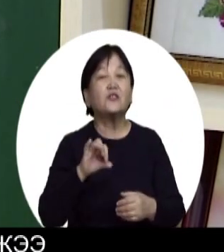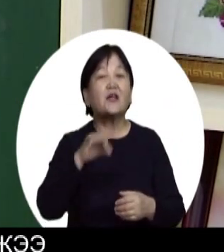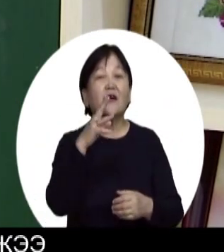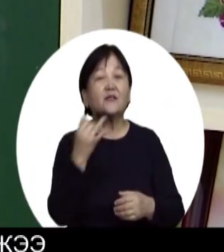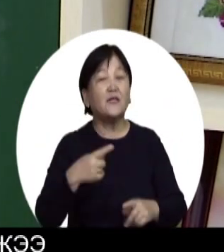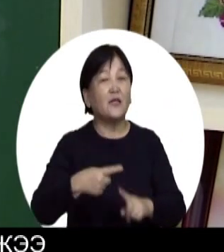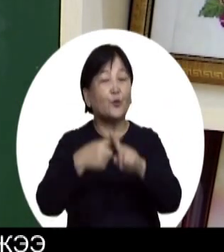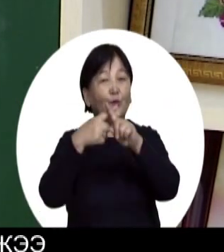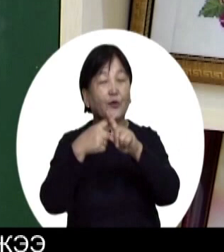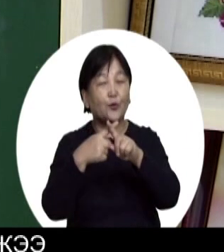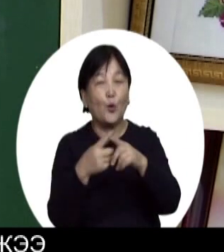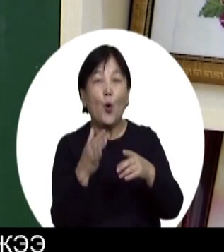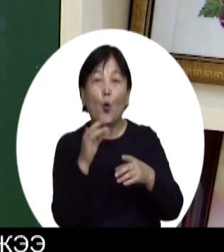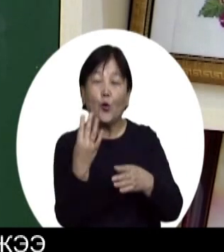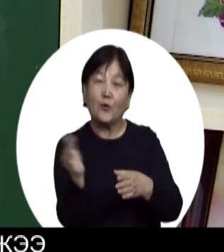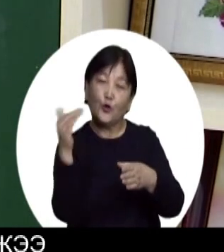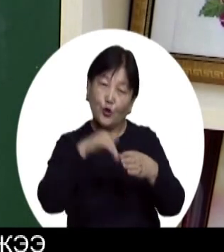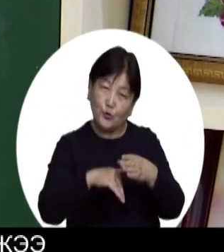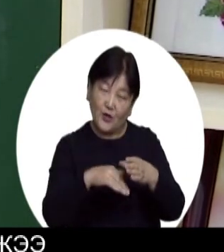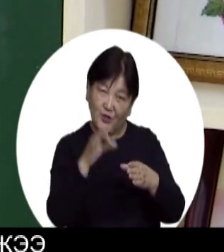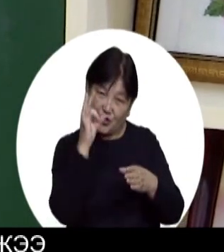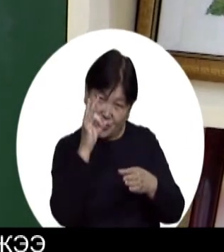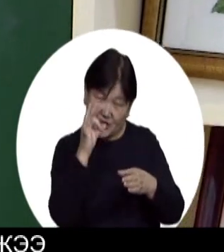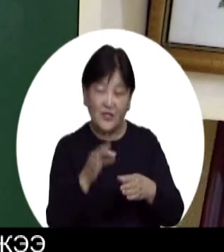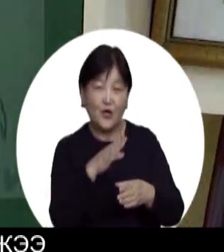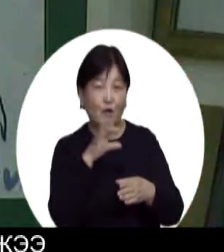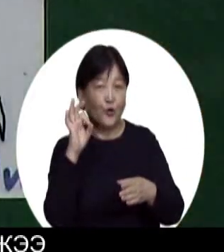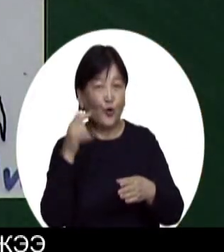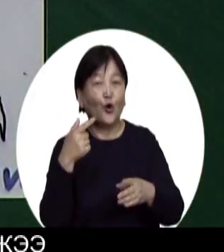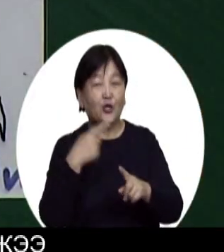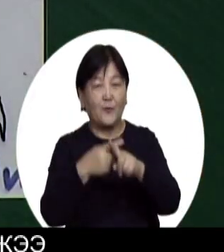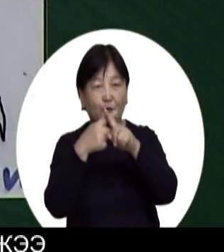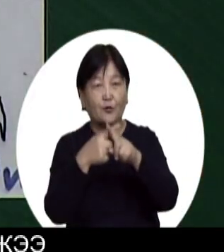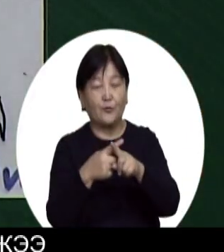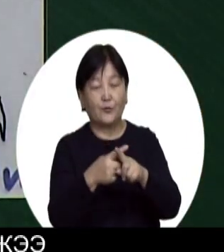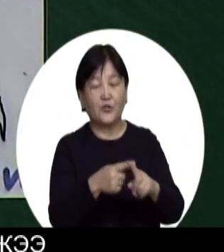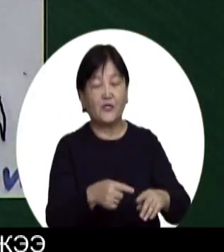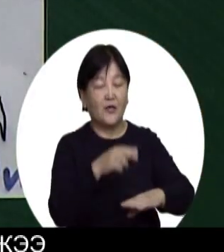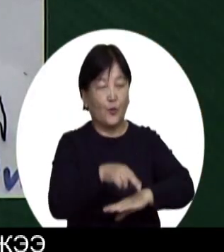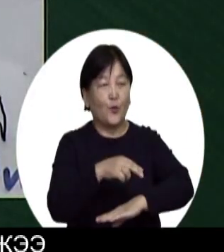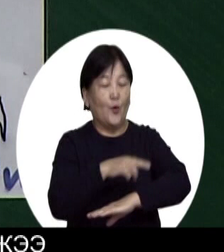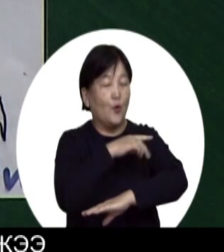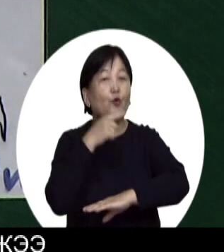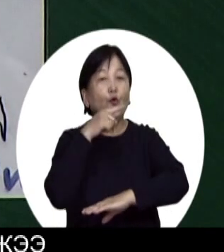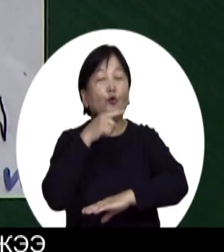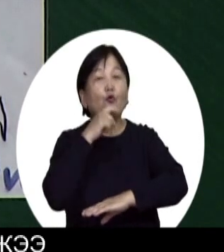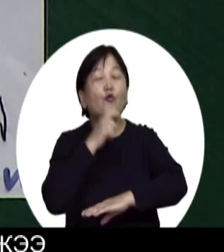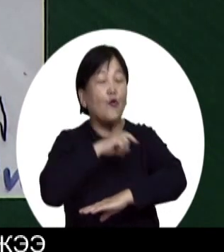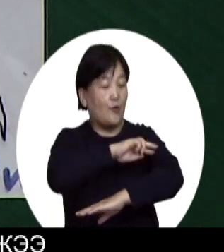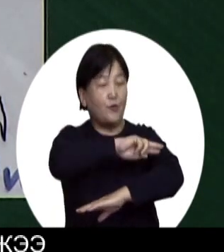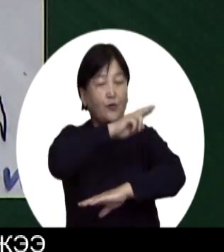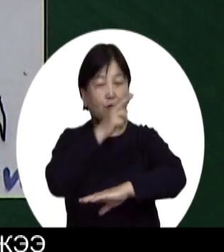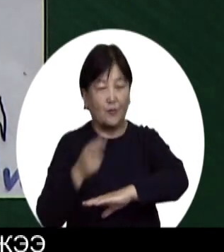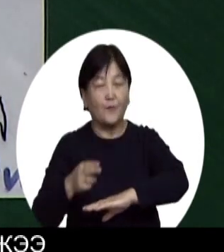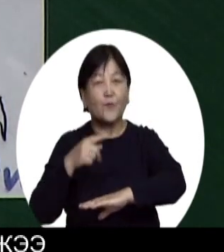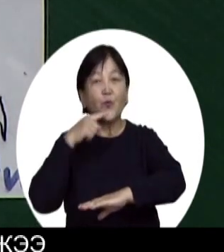байгаа жижиг хэсгийн тоо хэмжээг ихсэж байгаа. Тэгэхээр итгэвчлийн энергиэс бага энергитэй жижиг хэсгийн тоо ч ихсэн,